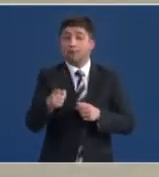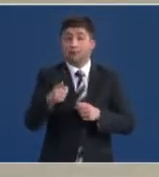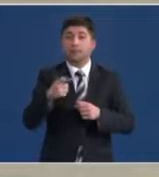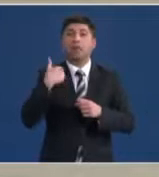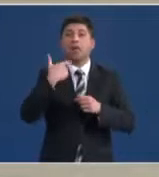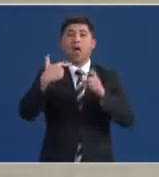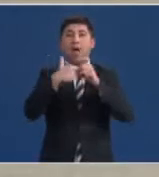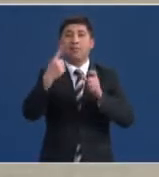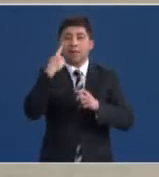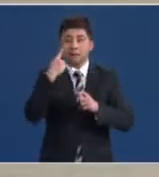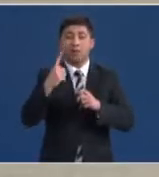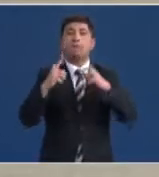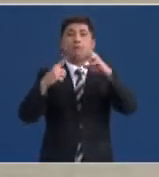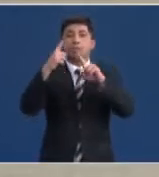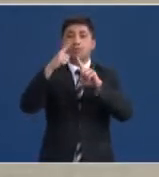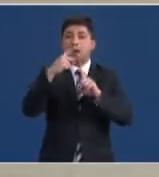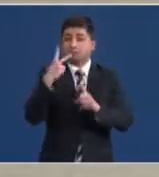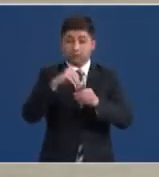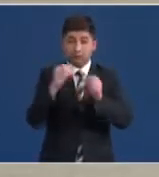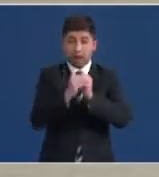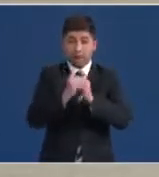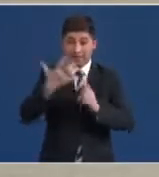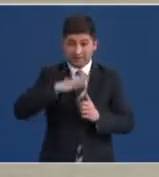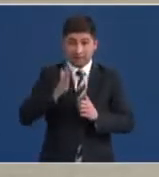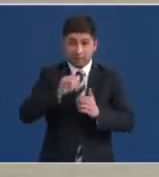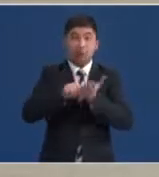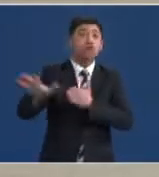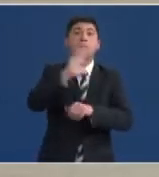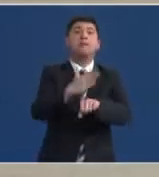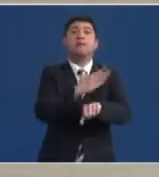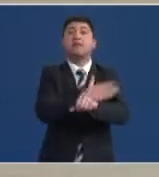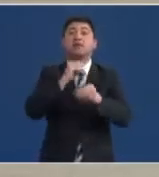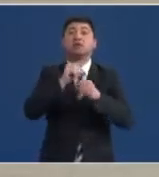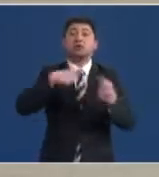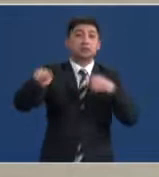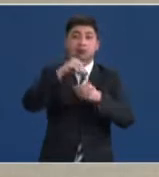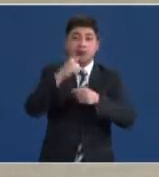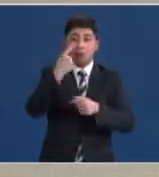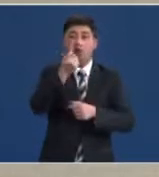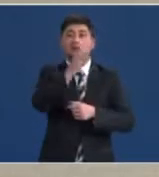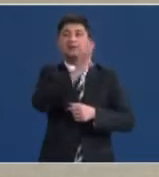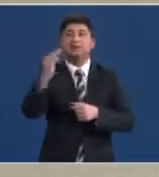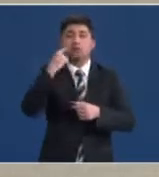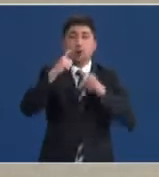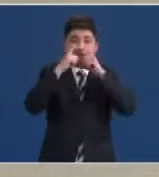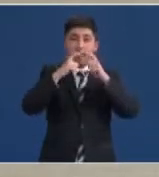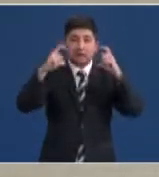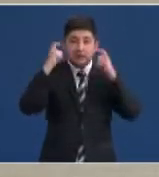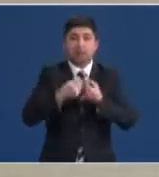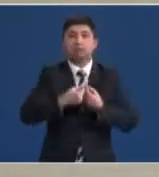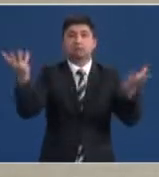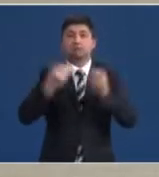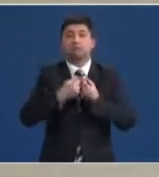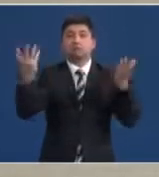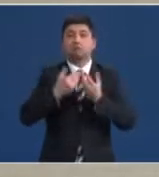bu edevlet ve PTT aracılığıyla talep eden tüm vatandaşlarımıza ücretsiz maske